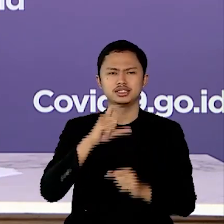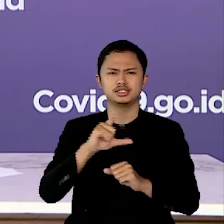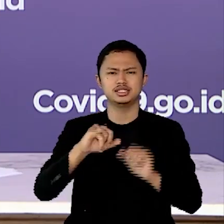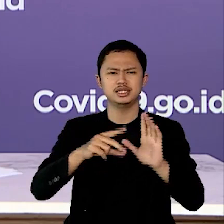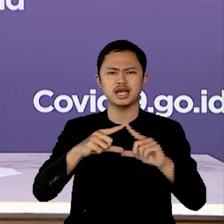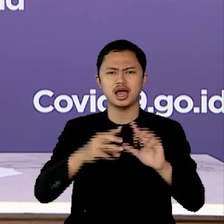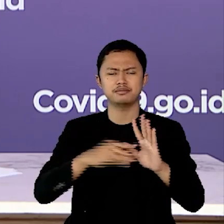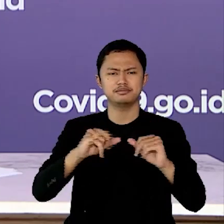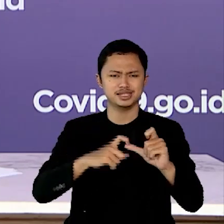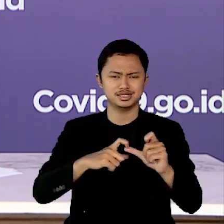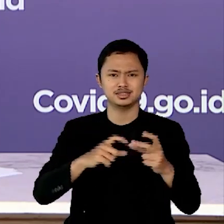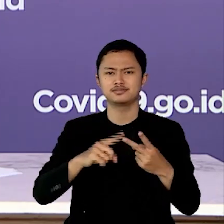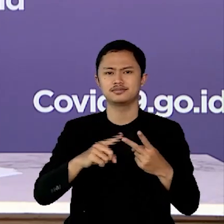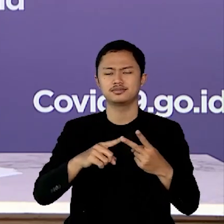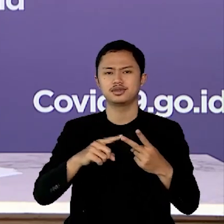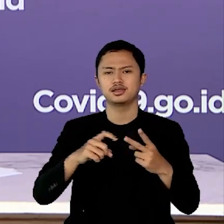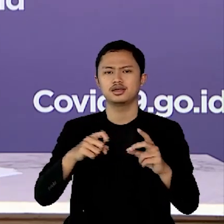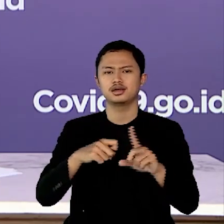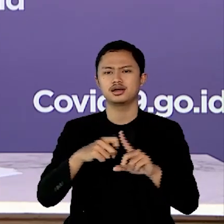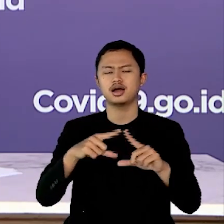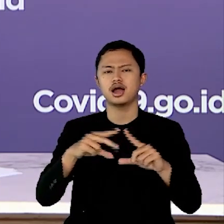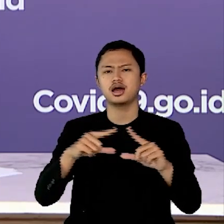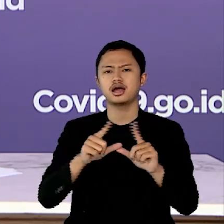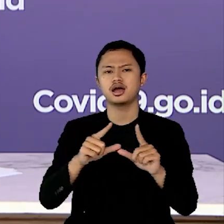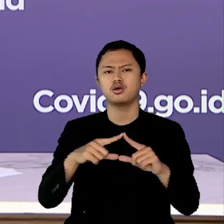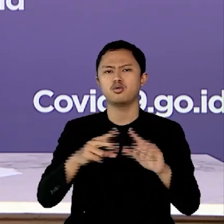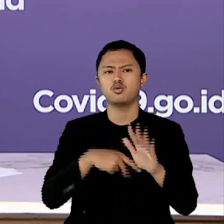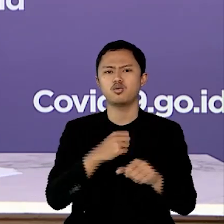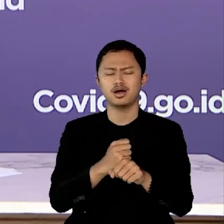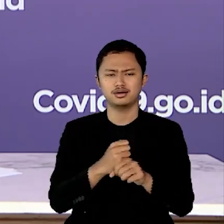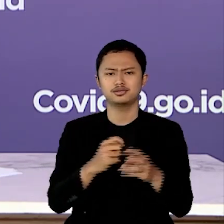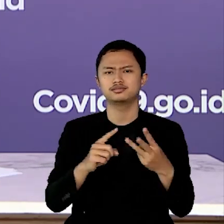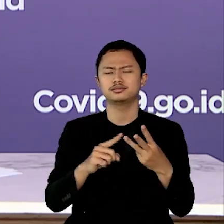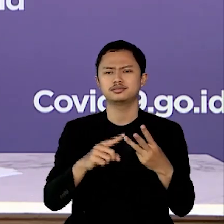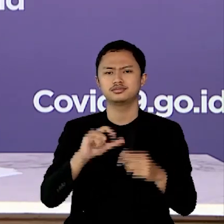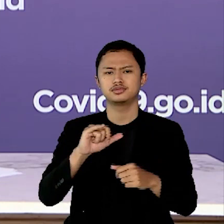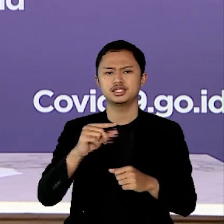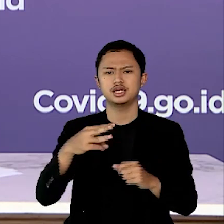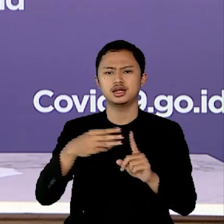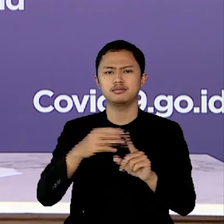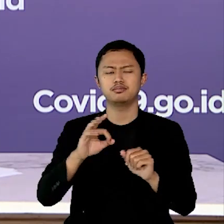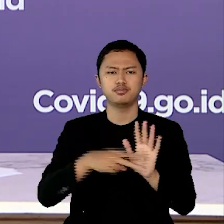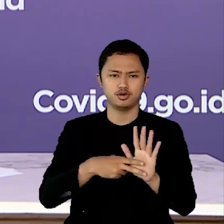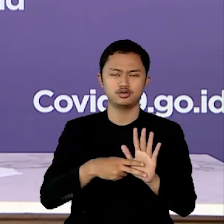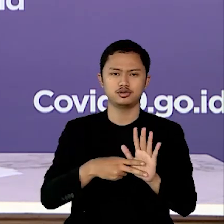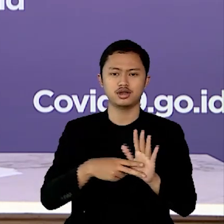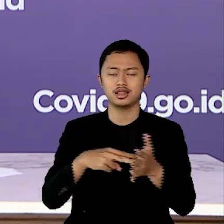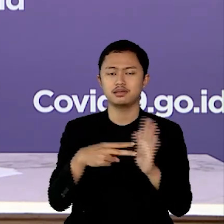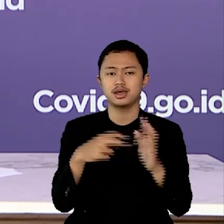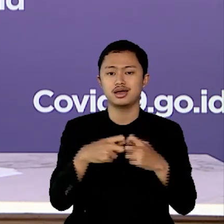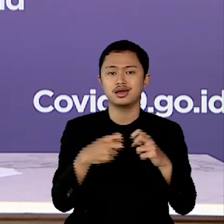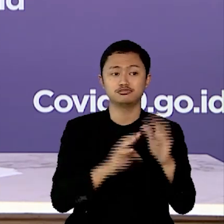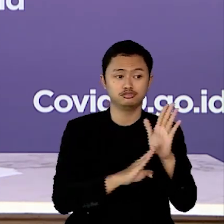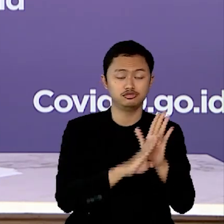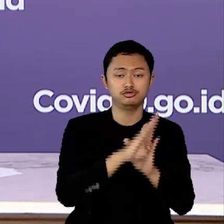Karawang dan Cirebon apabila kabupaten kota yang mengalami kenaikan kasus tinggi dan bor yang tinggi ini